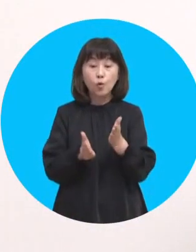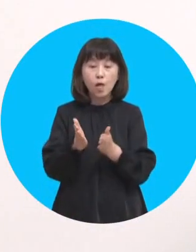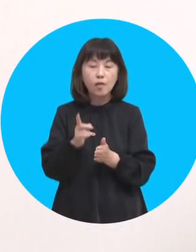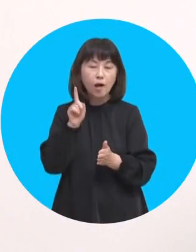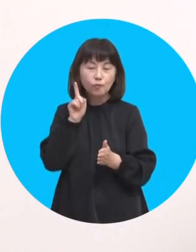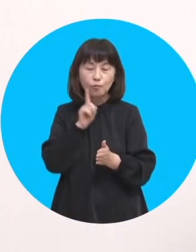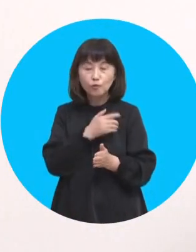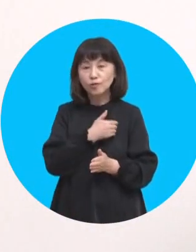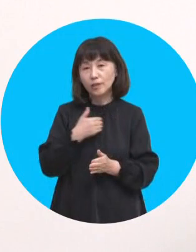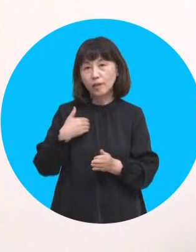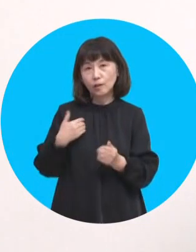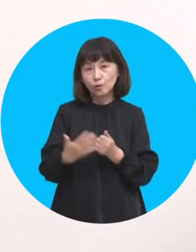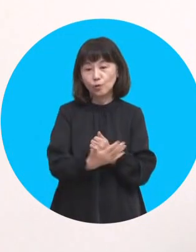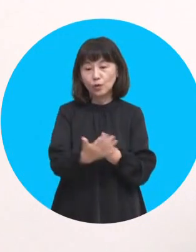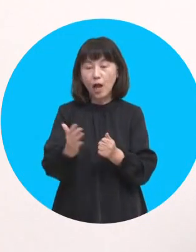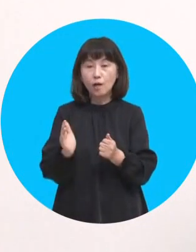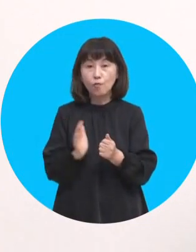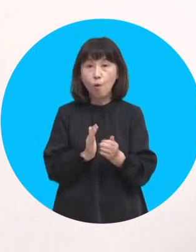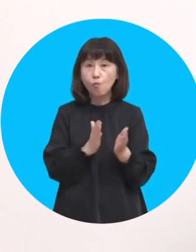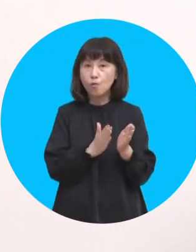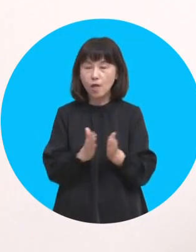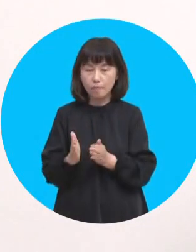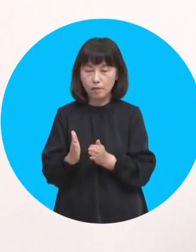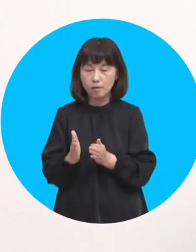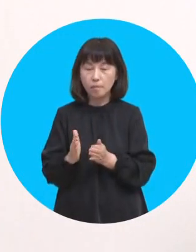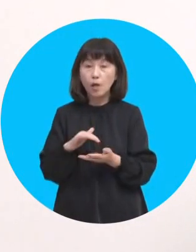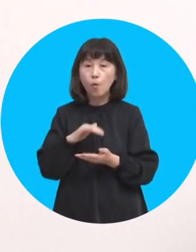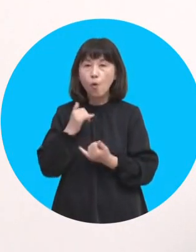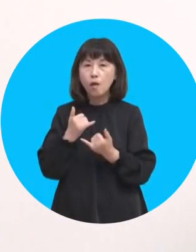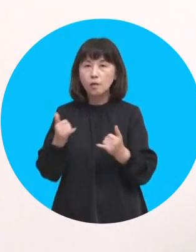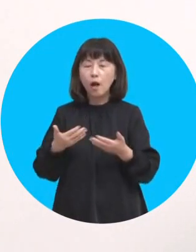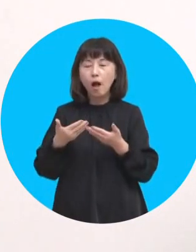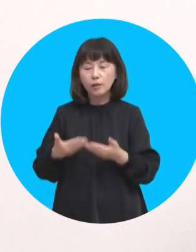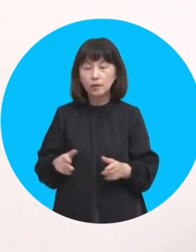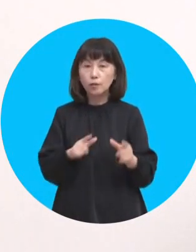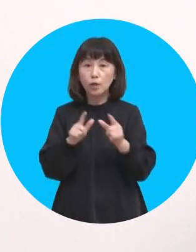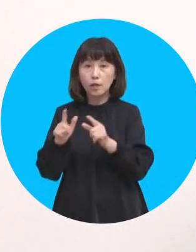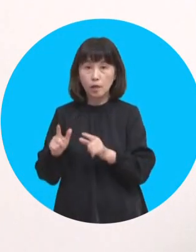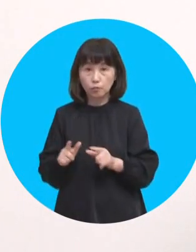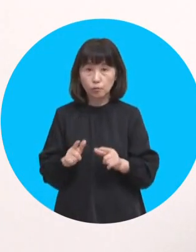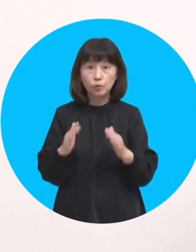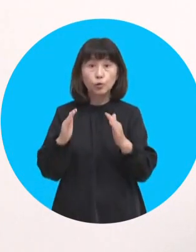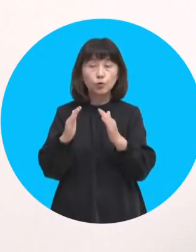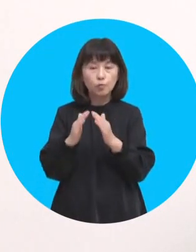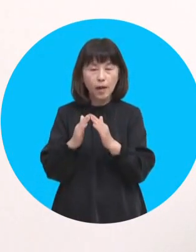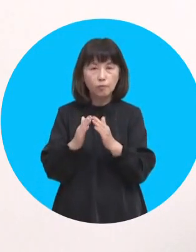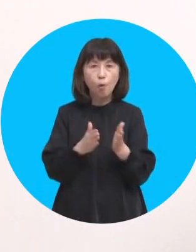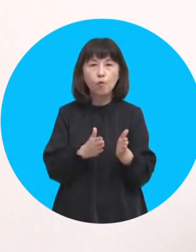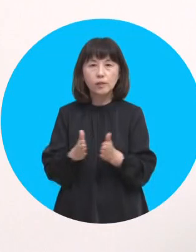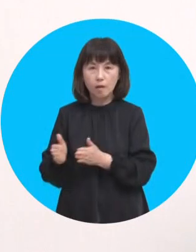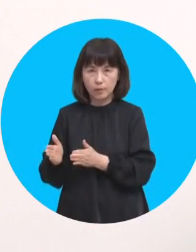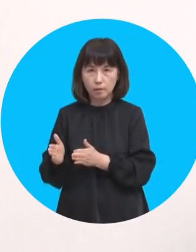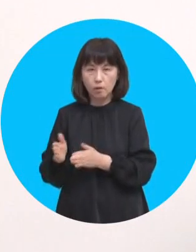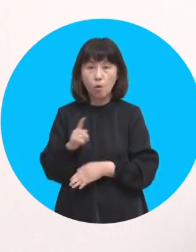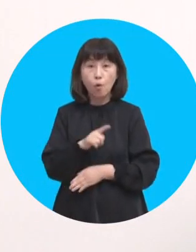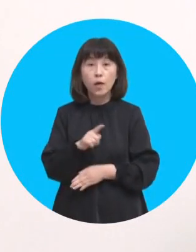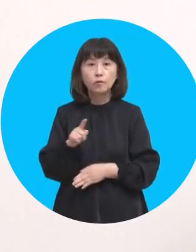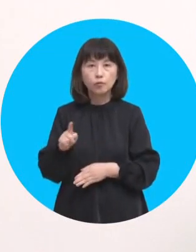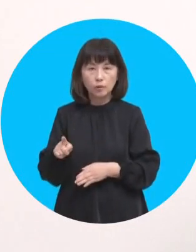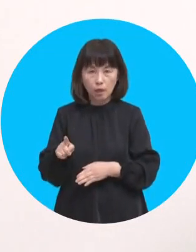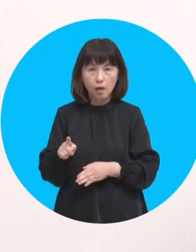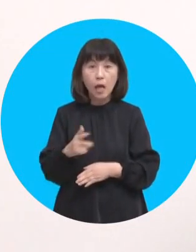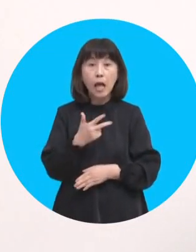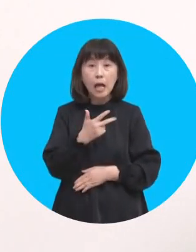すい環境の整備と、あと高齢者が安心して暮らせる住まいの整備、これについて市と県が共同